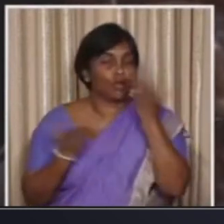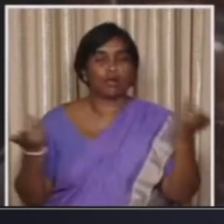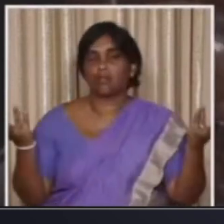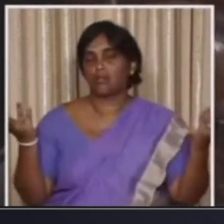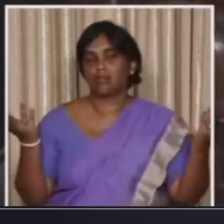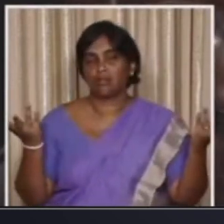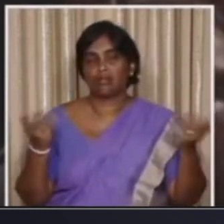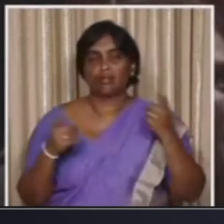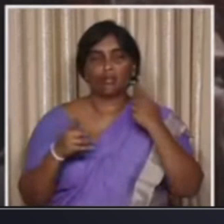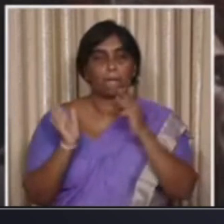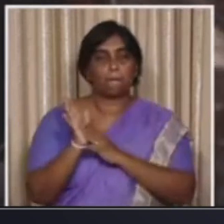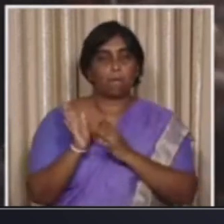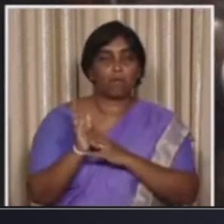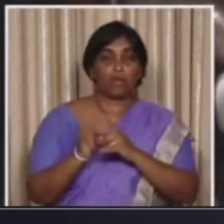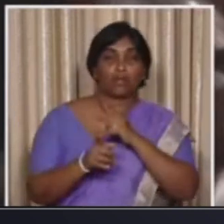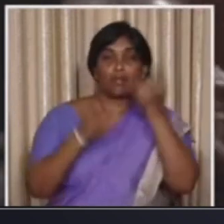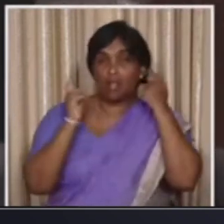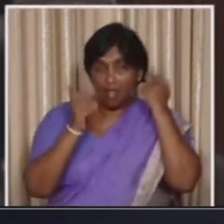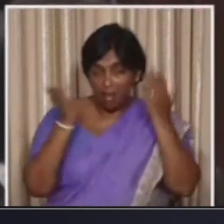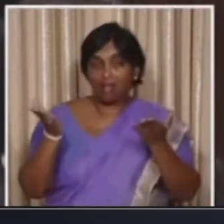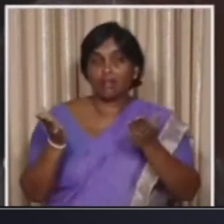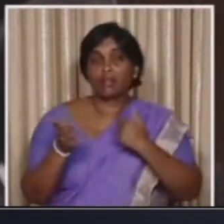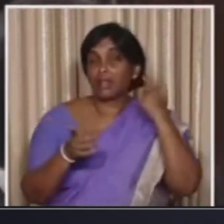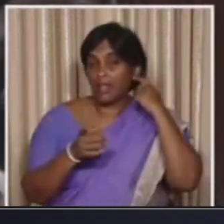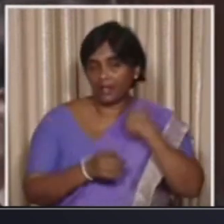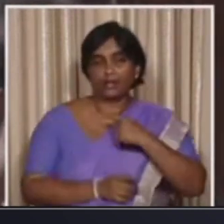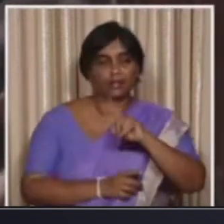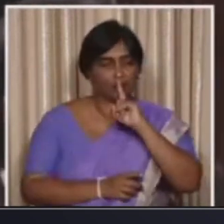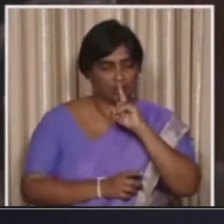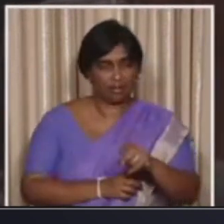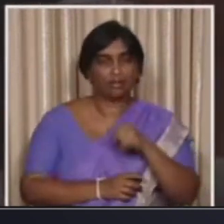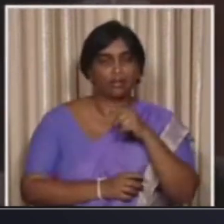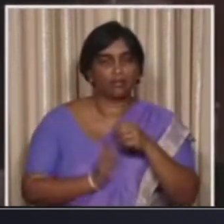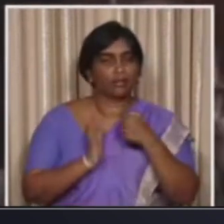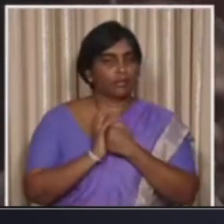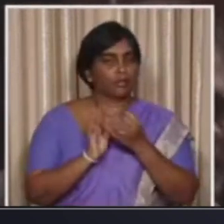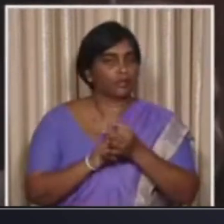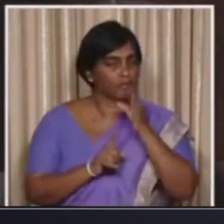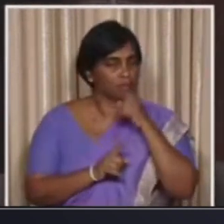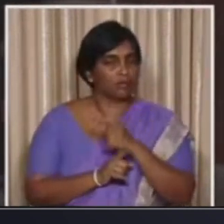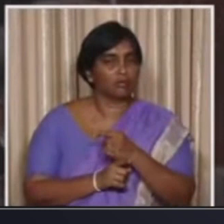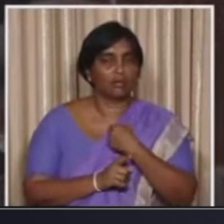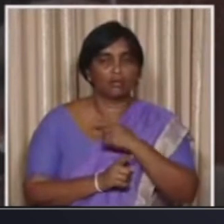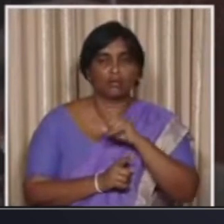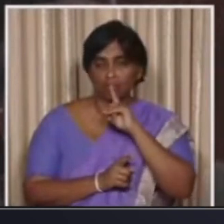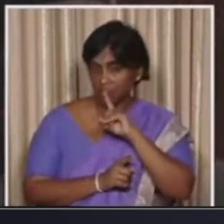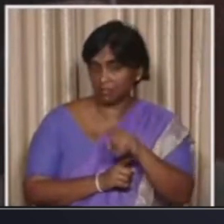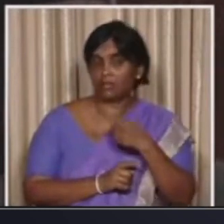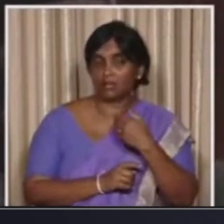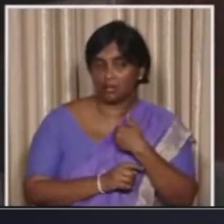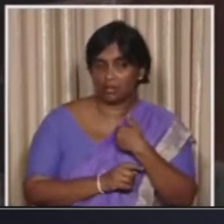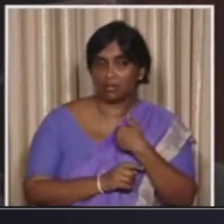ඉන්නවා මනුෂ්‍ය නානයක් කරලා ඇහෙන දරක ඉන්නවා නම් ඇහෙන්ද තමයි මේ කියන්නේ ගරු සභාපතිතුමනි මම කියනවා